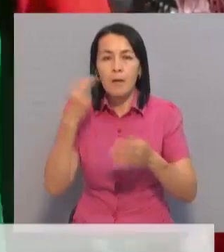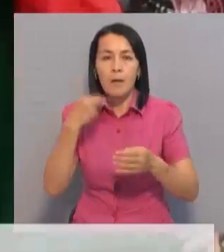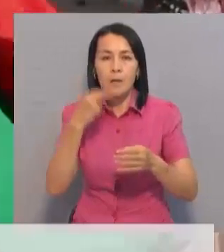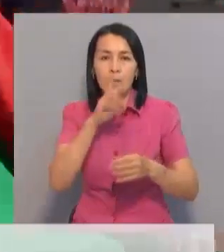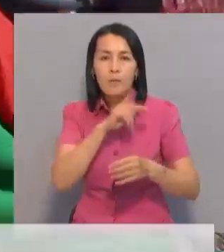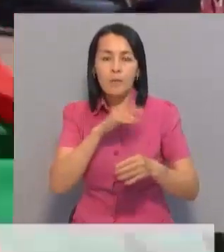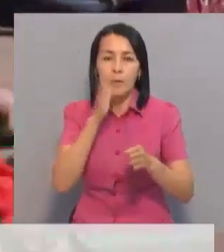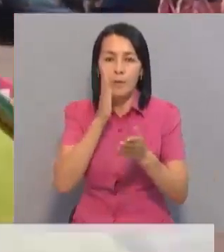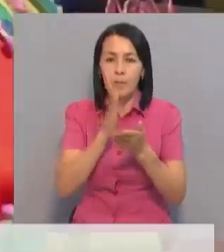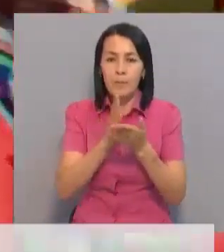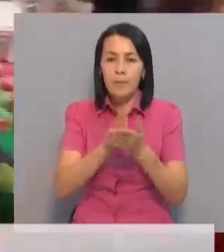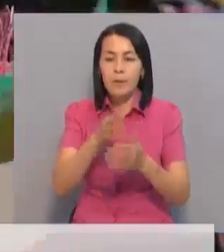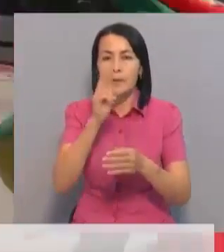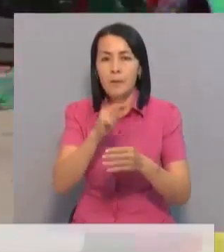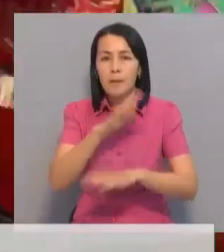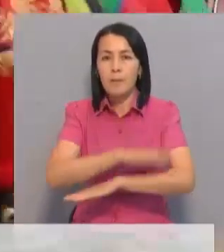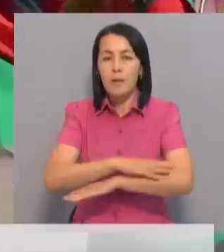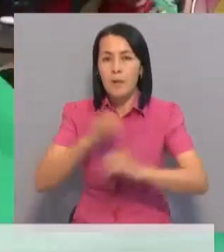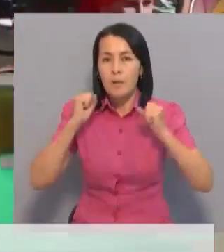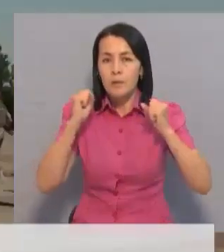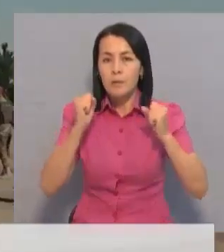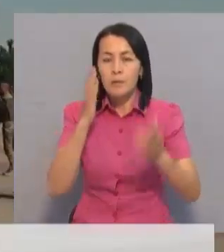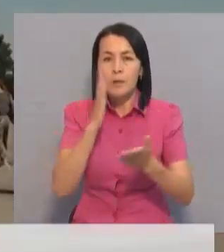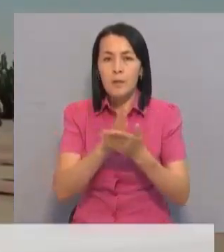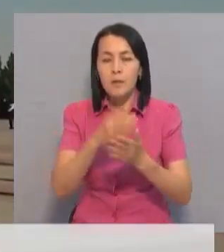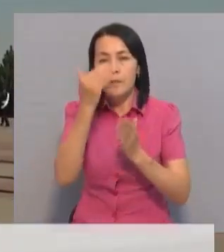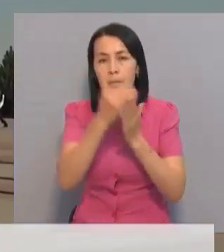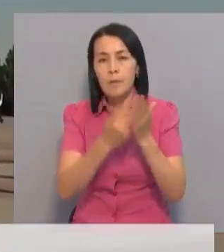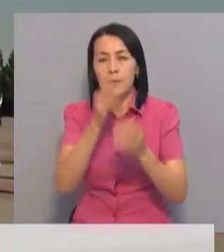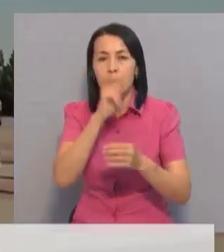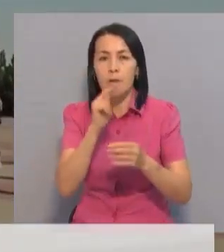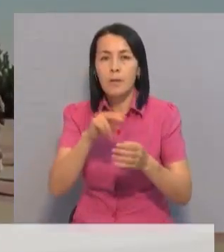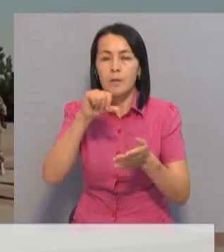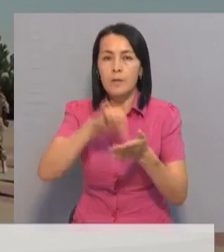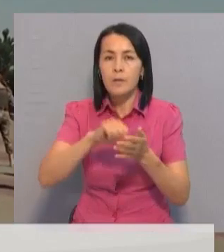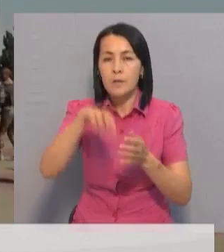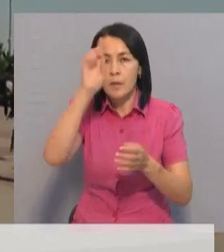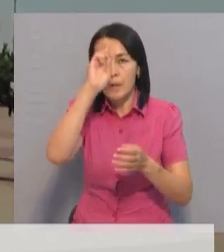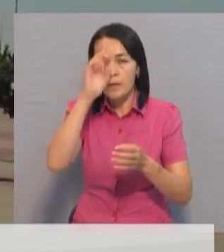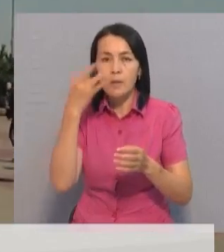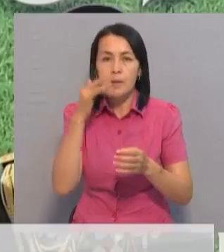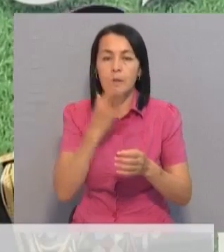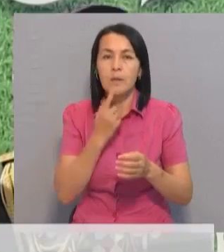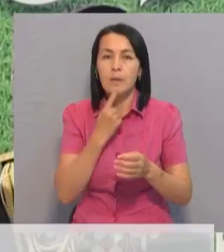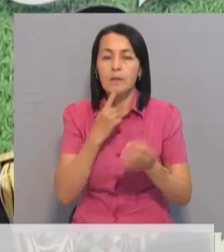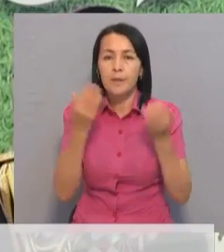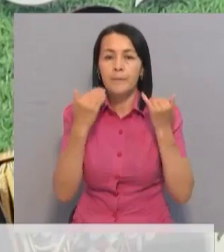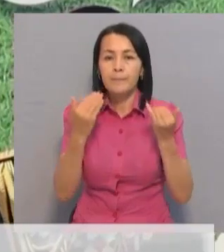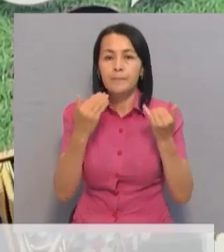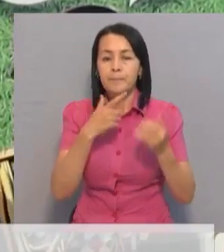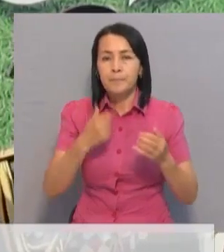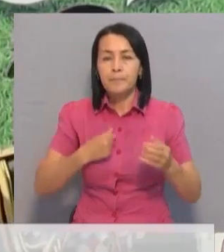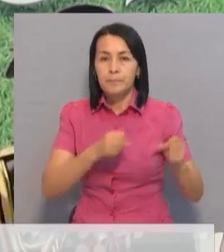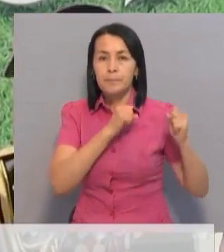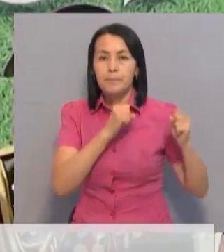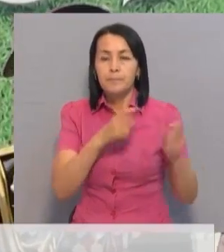организации обучения и воспитания занятиями физкультурой и спортом. В программу обучения входят занятия по государственным и иностранным языкам, военным дисциплинам